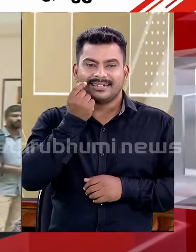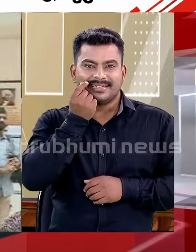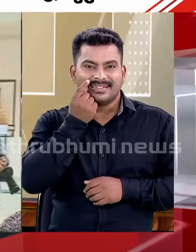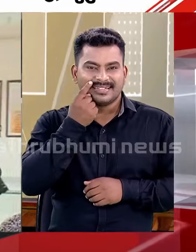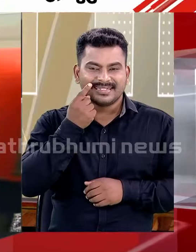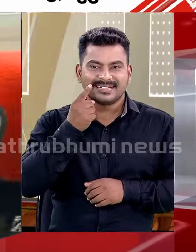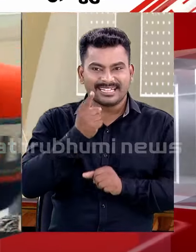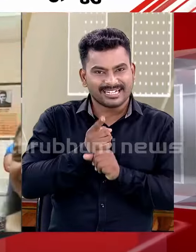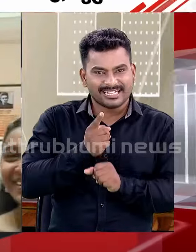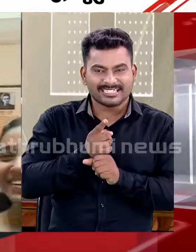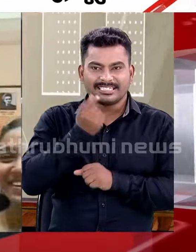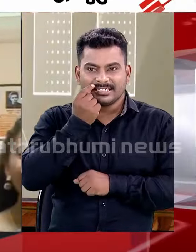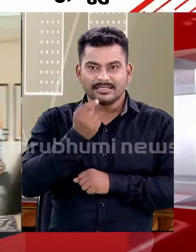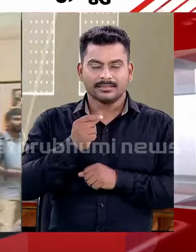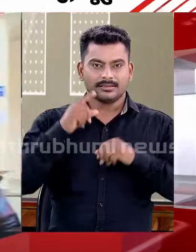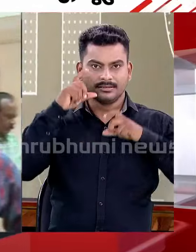സാറ്